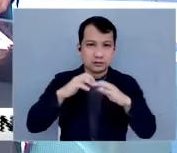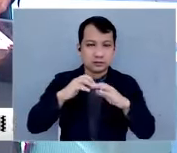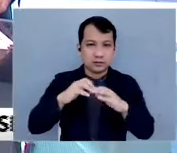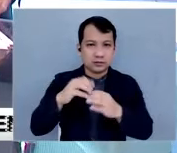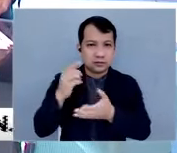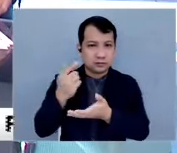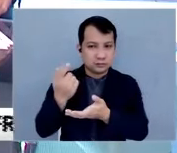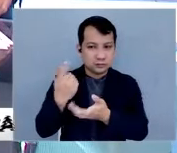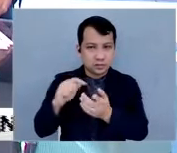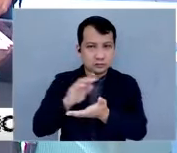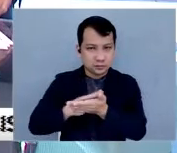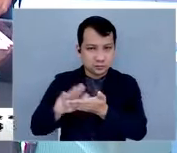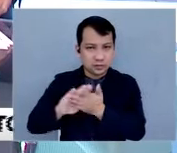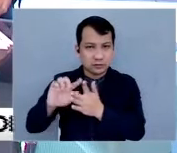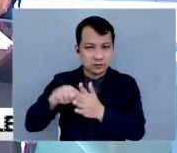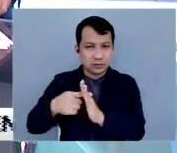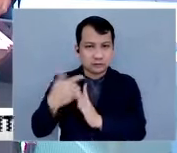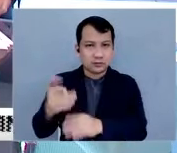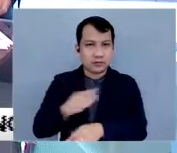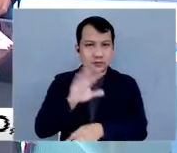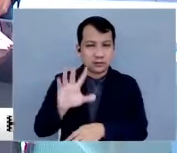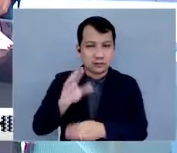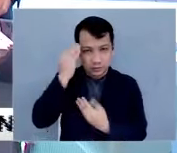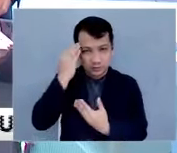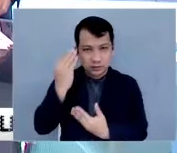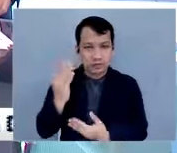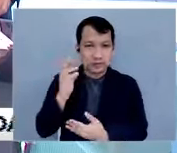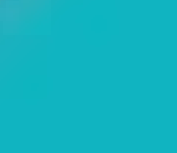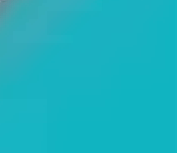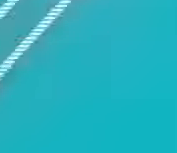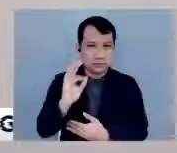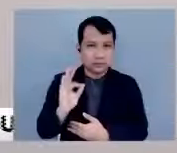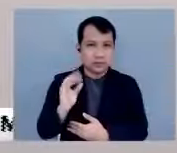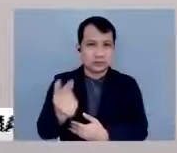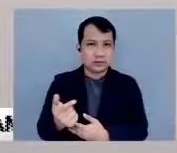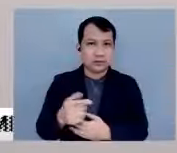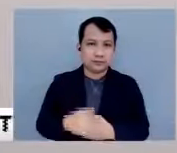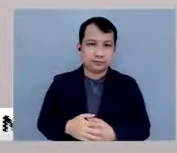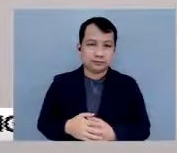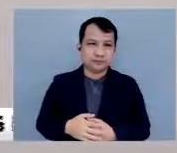linisin. Nasa frontline ng balitang yan, si Ria Fernandez.